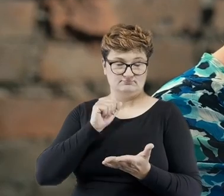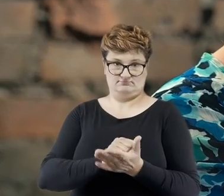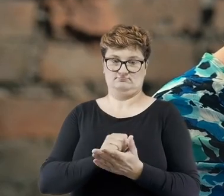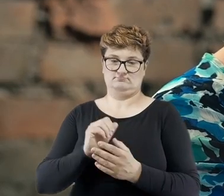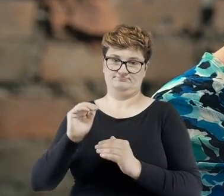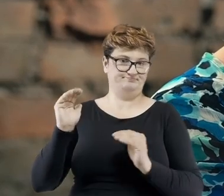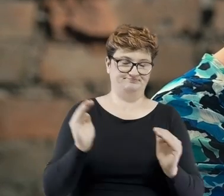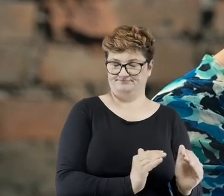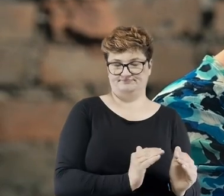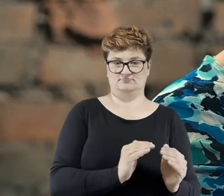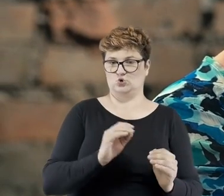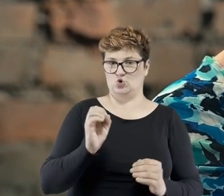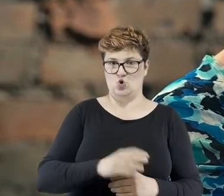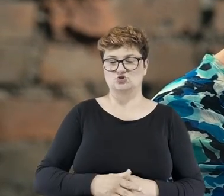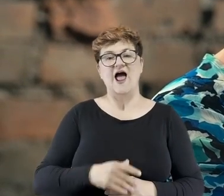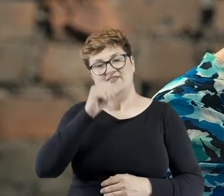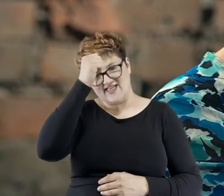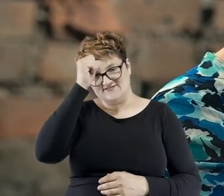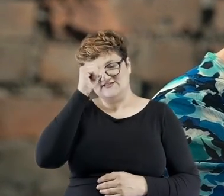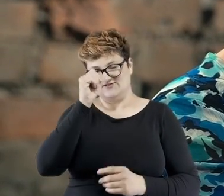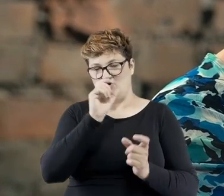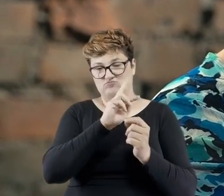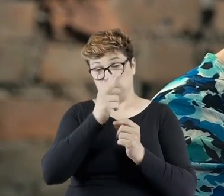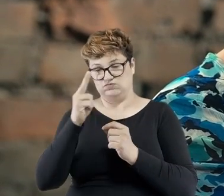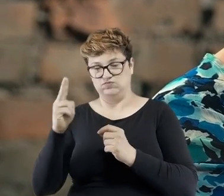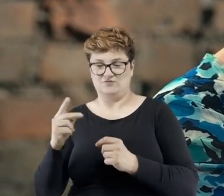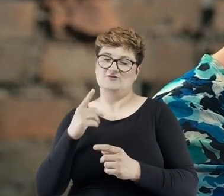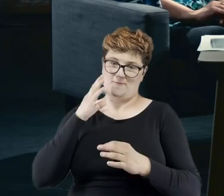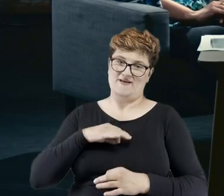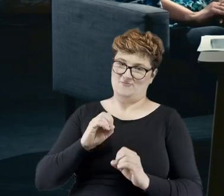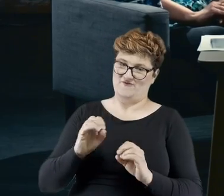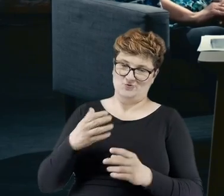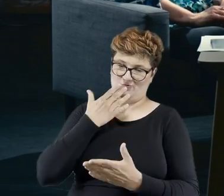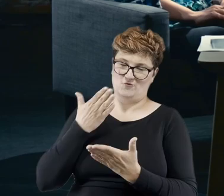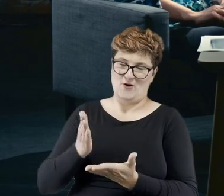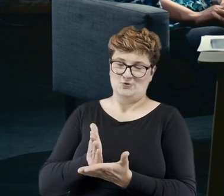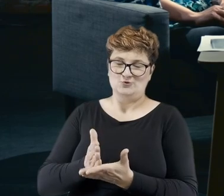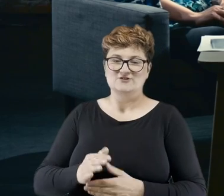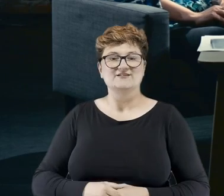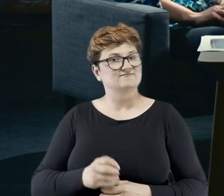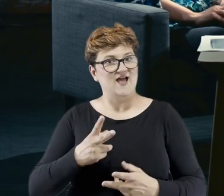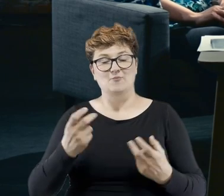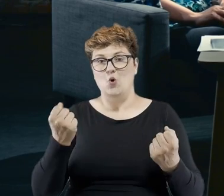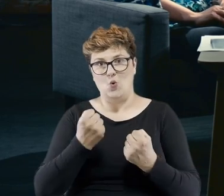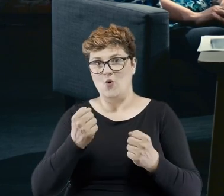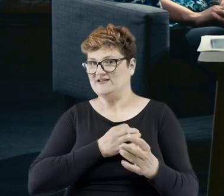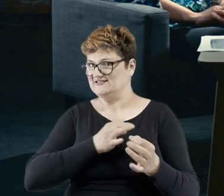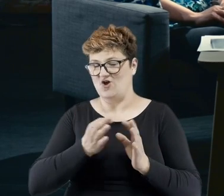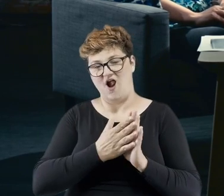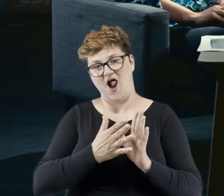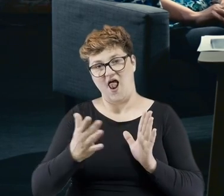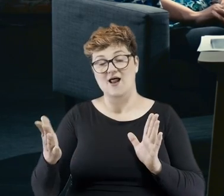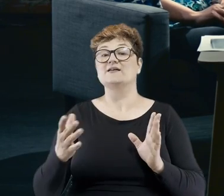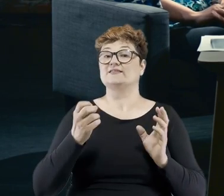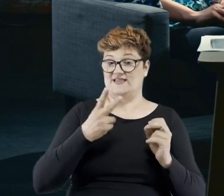Natomiast co do nazwiska, to jest bardzo długa, to już pani profesor mówiła. Tak. To jest bardzo długa historia, bo oczywiście ona